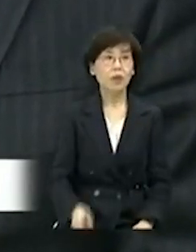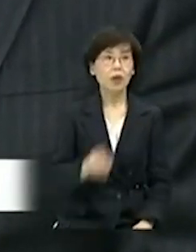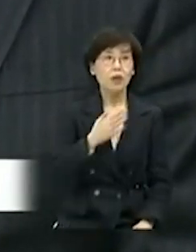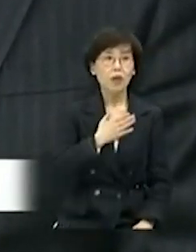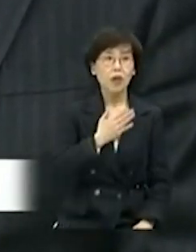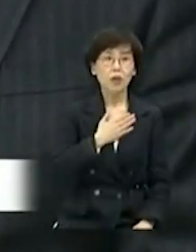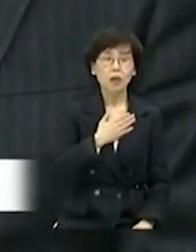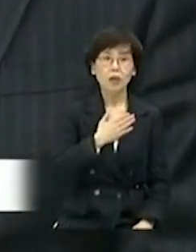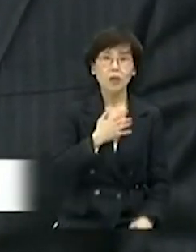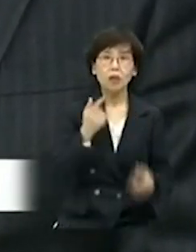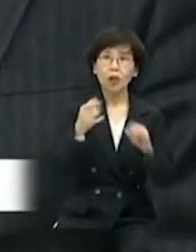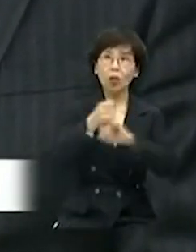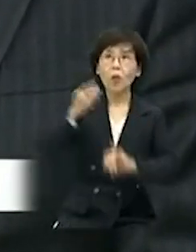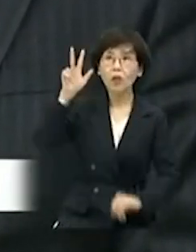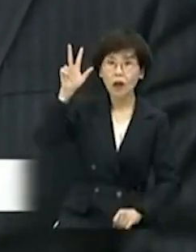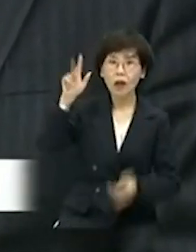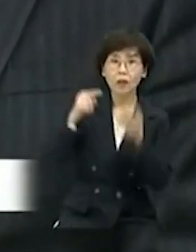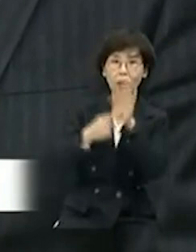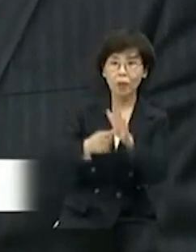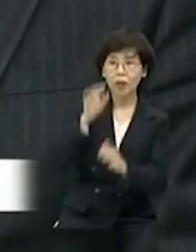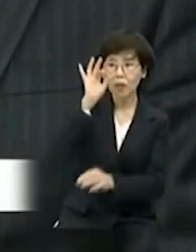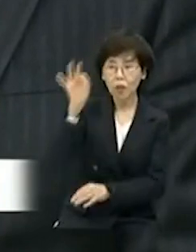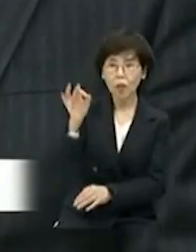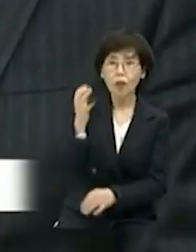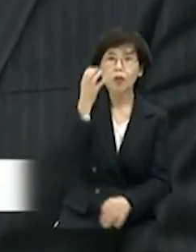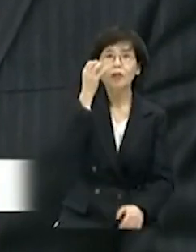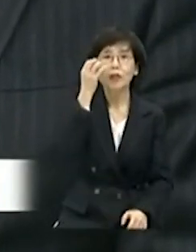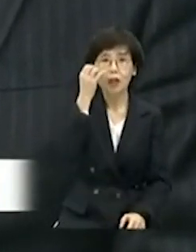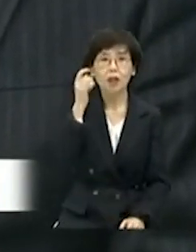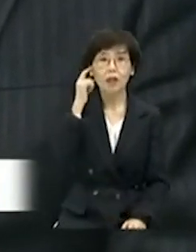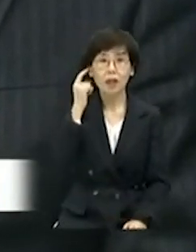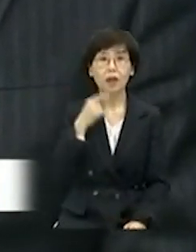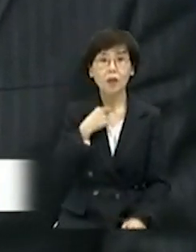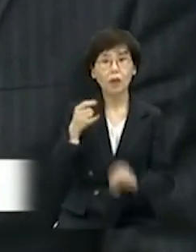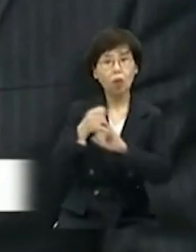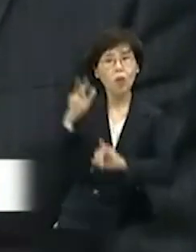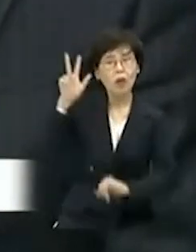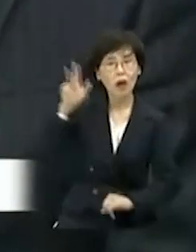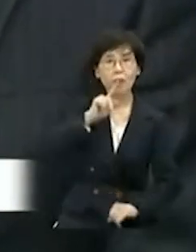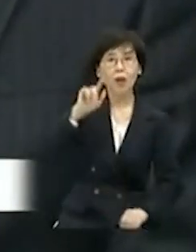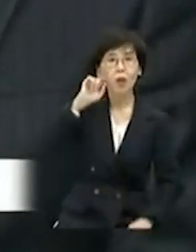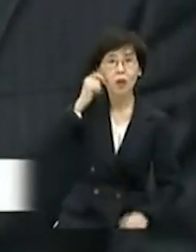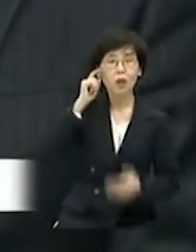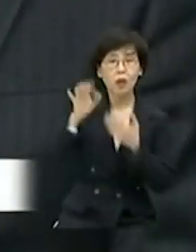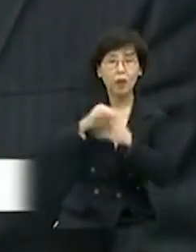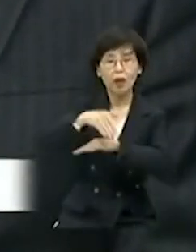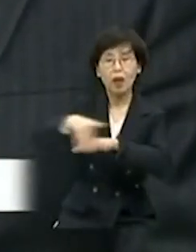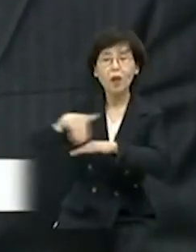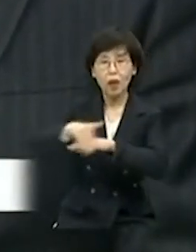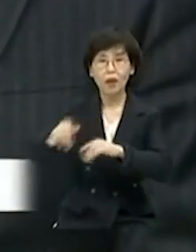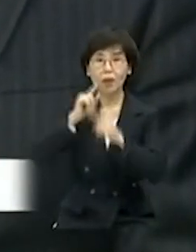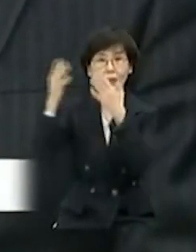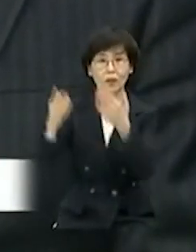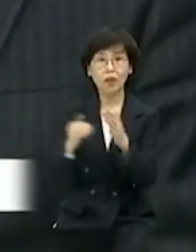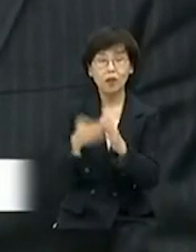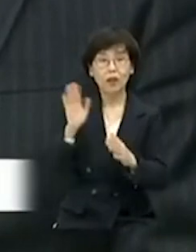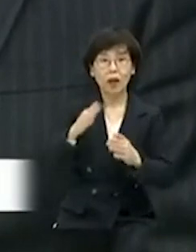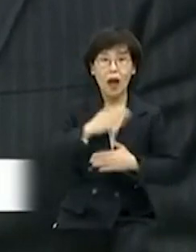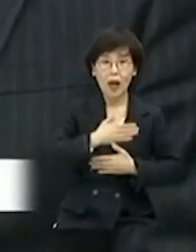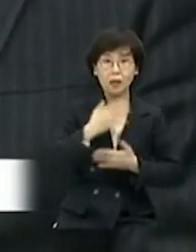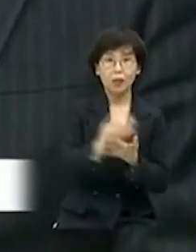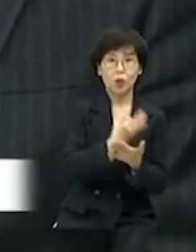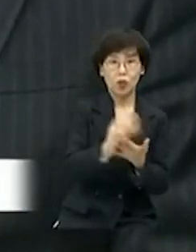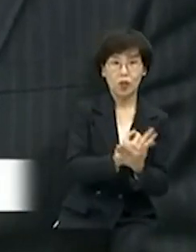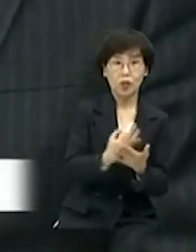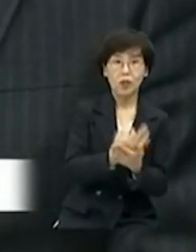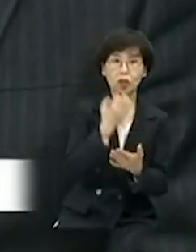뭐 그걸 공약으로 발표하신 걸 보고 좀 의아하긴 했습니다. 그거는 공약이라고 할 수도 없죠. 그냥 계획을 말씀하셨는데